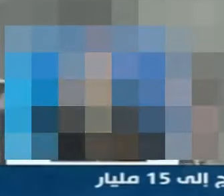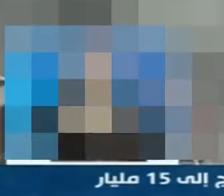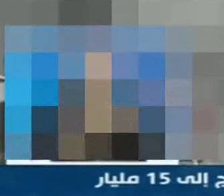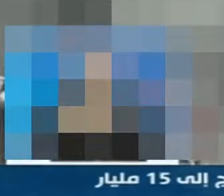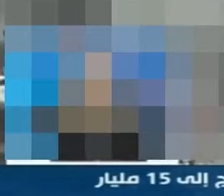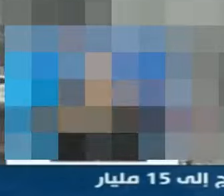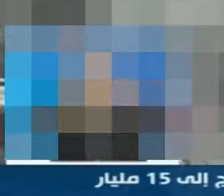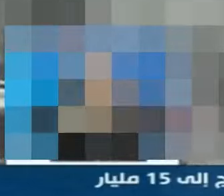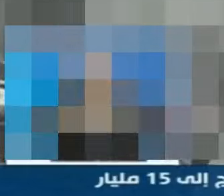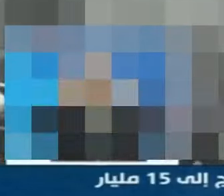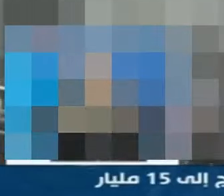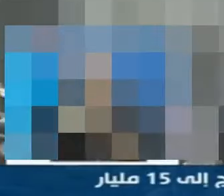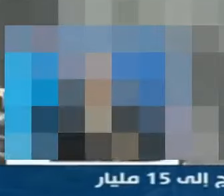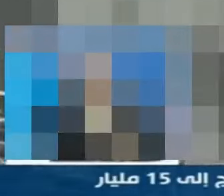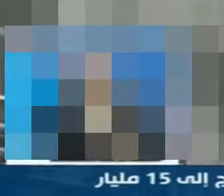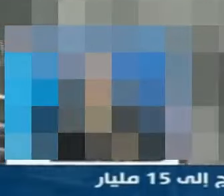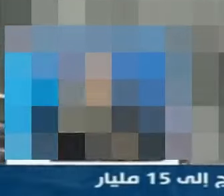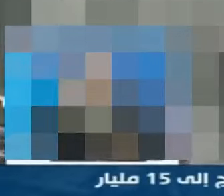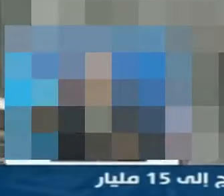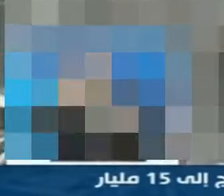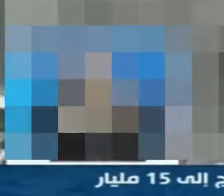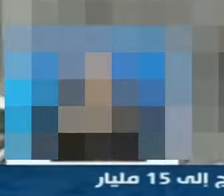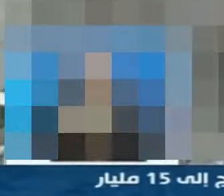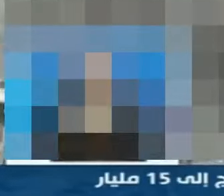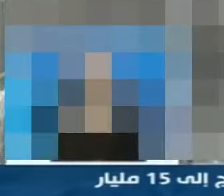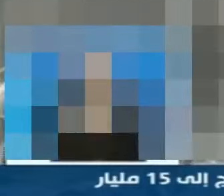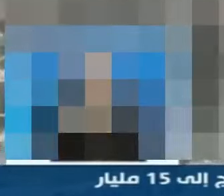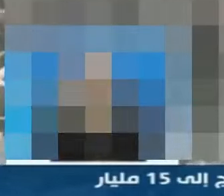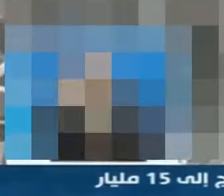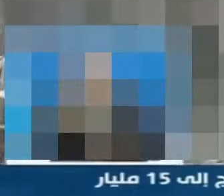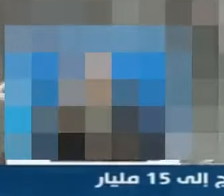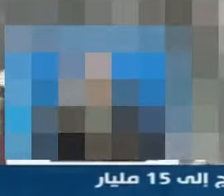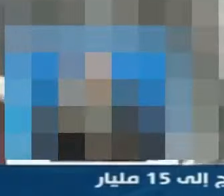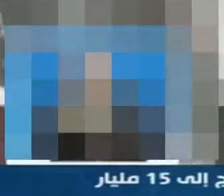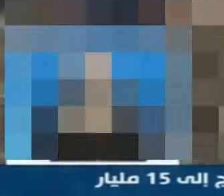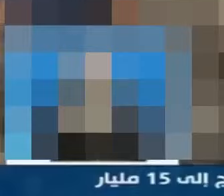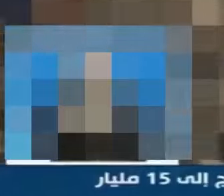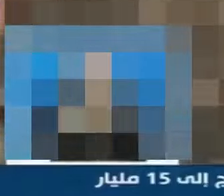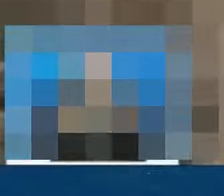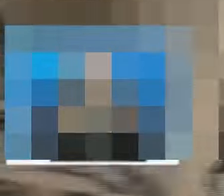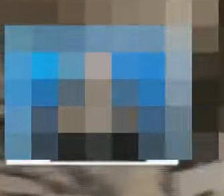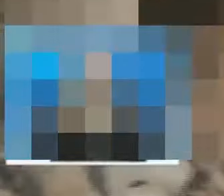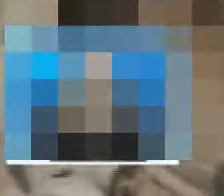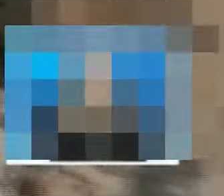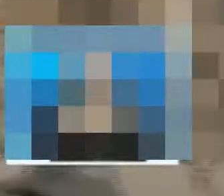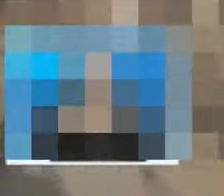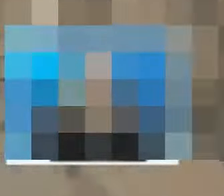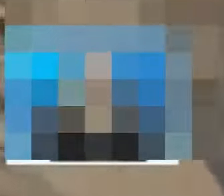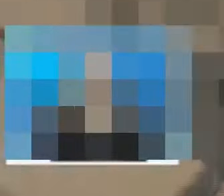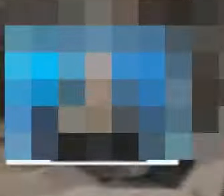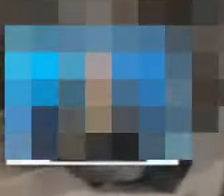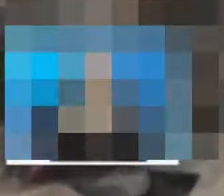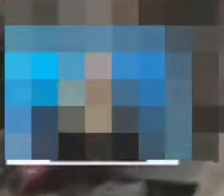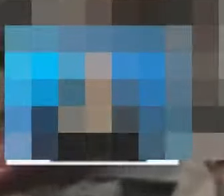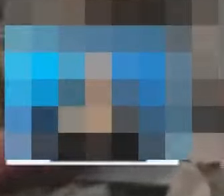السكنية في غزة يتطلب 15 مليار دولار، مشيرا إلى أن هذا الرقم لا يتطرق إلى